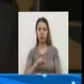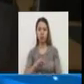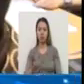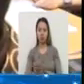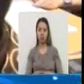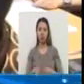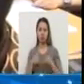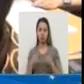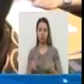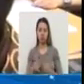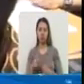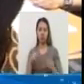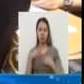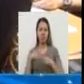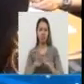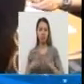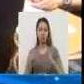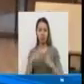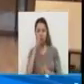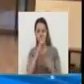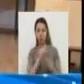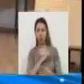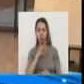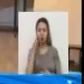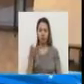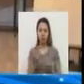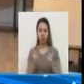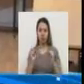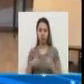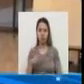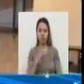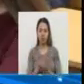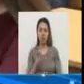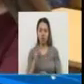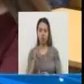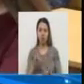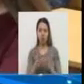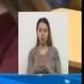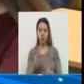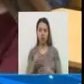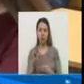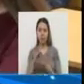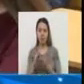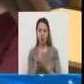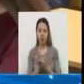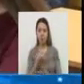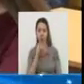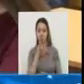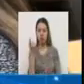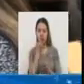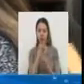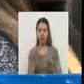табылады. Үйден шықпай-ақ мемлекеттік қызмет түрін дереу алуға мүмкіндік бар. ЕГОВ электрондық үкімет порталынан кез келген